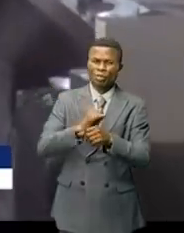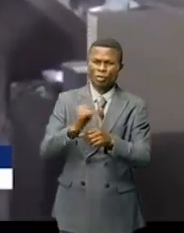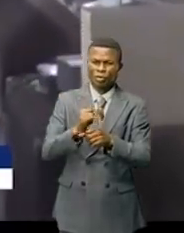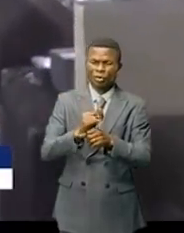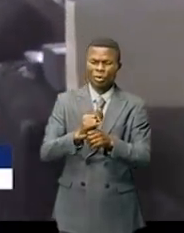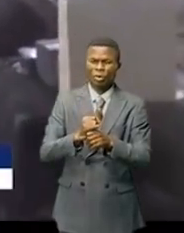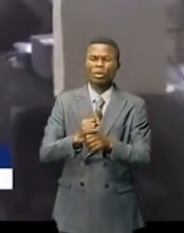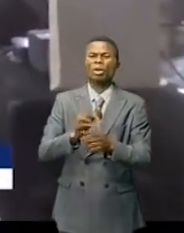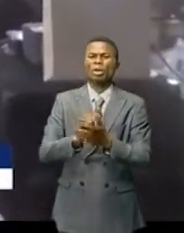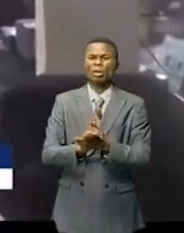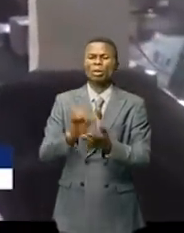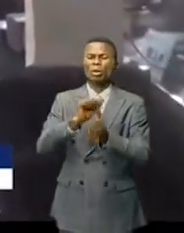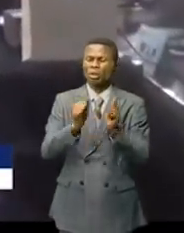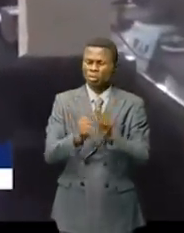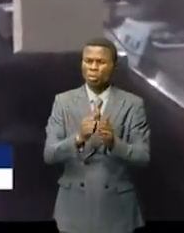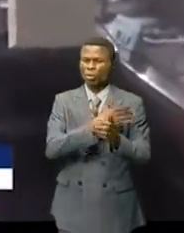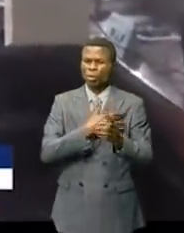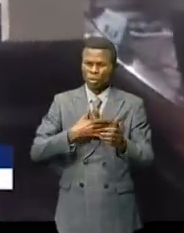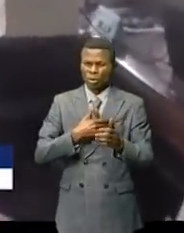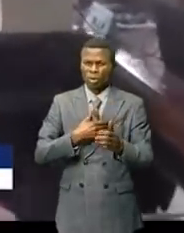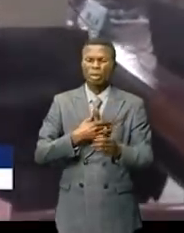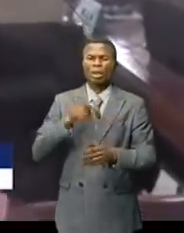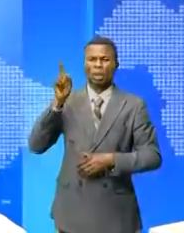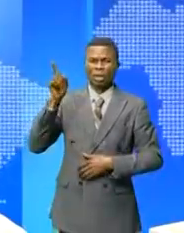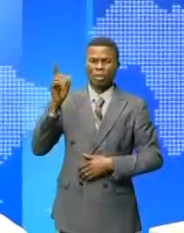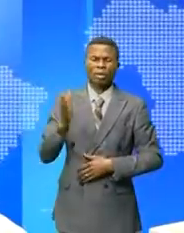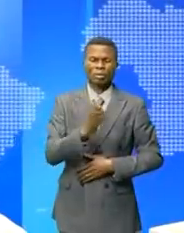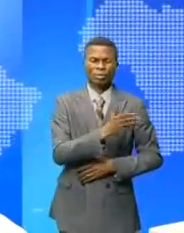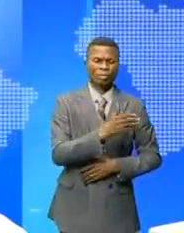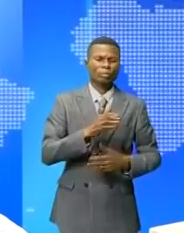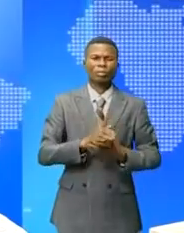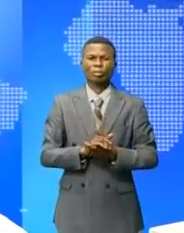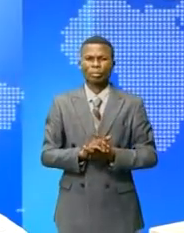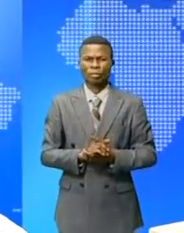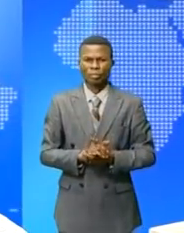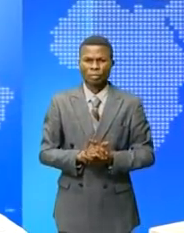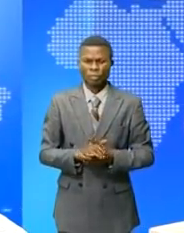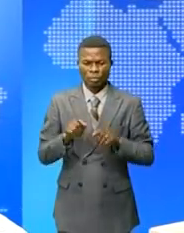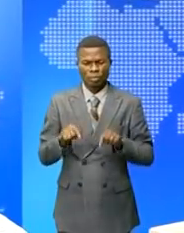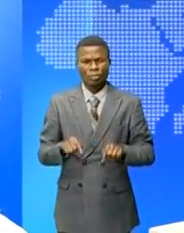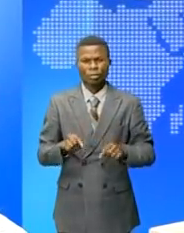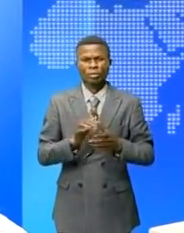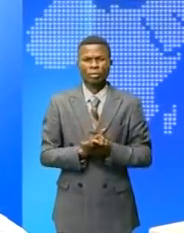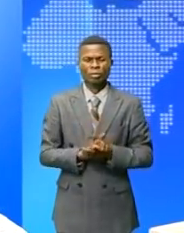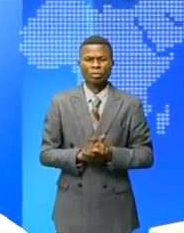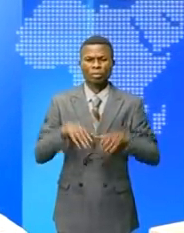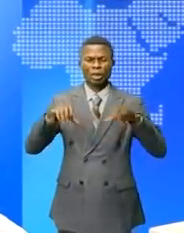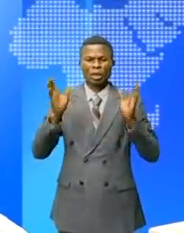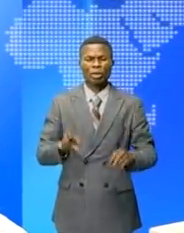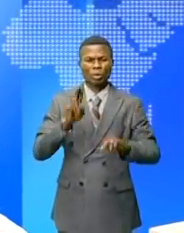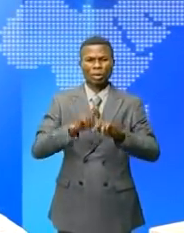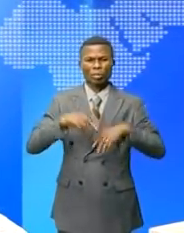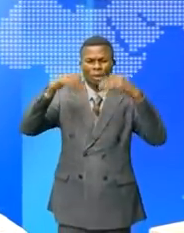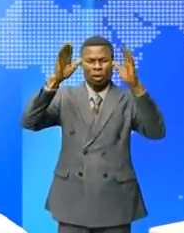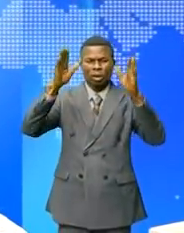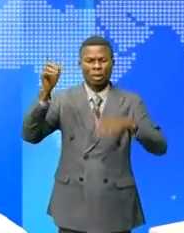circa volvulus hakim pc tout à fait autre chose le congolais vivant à l'étranger